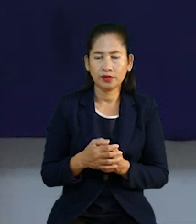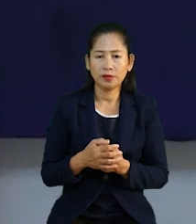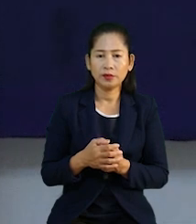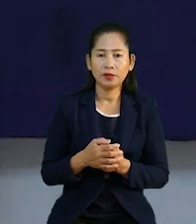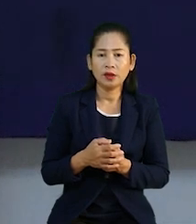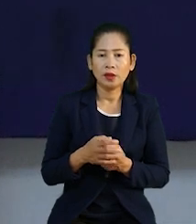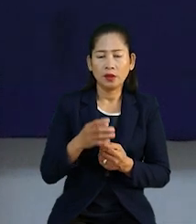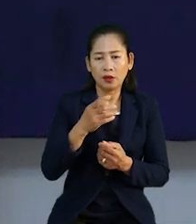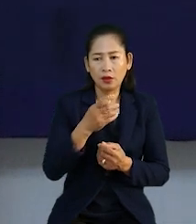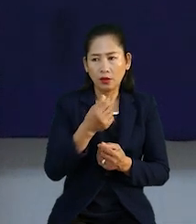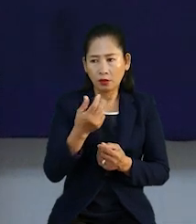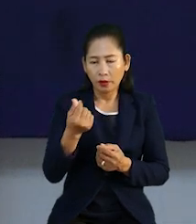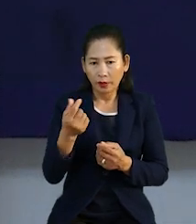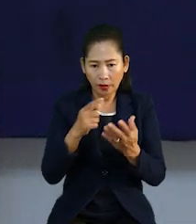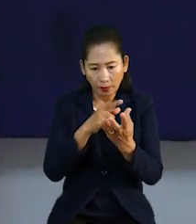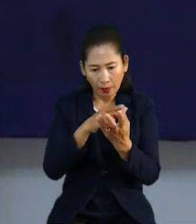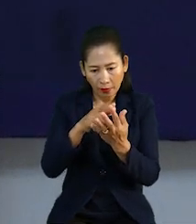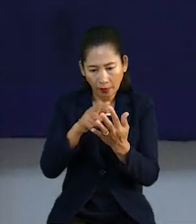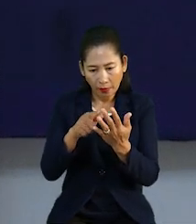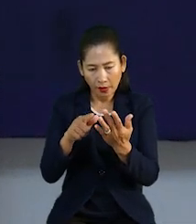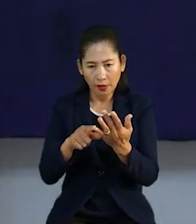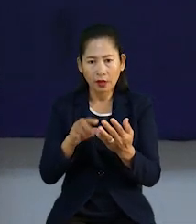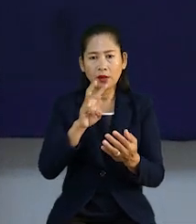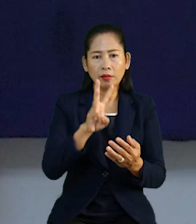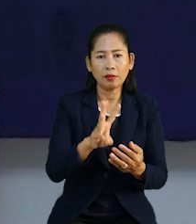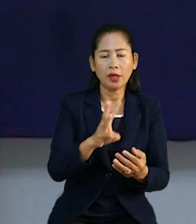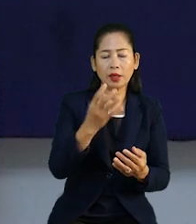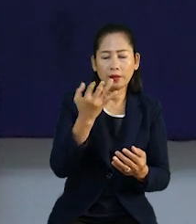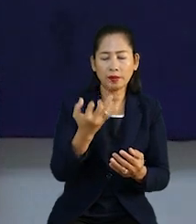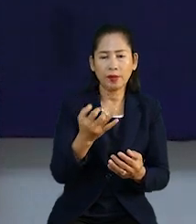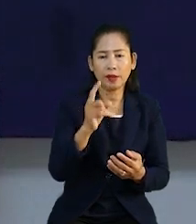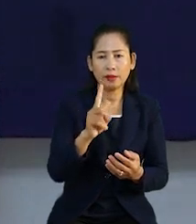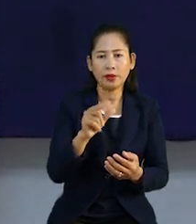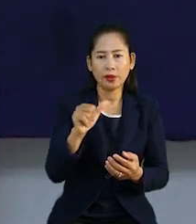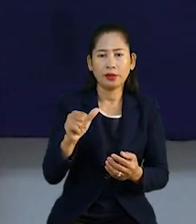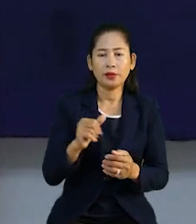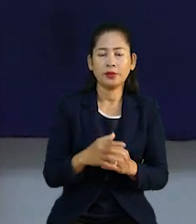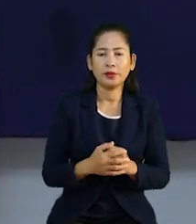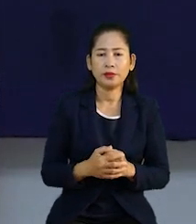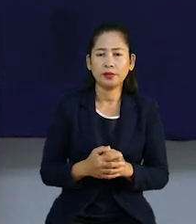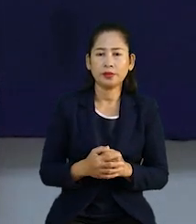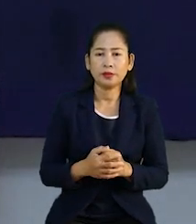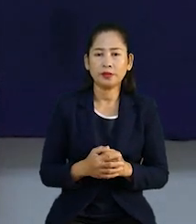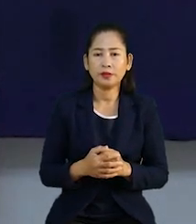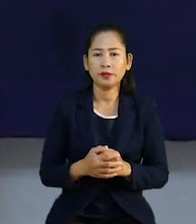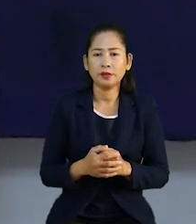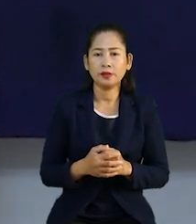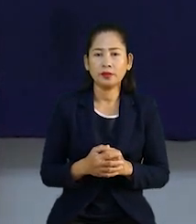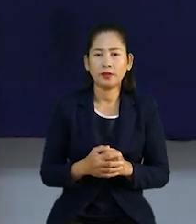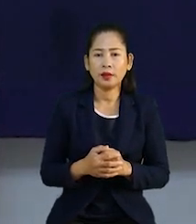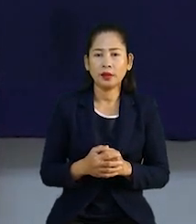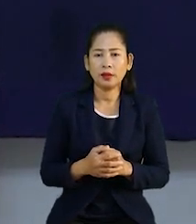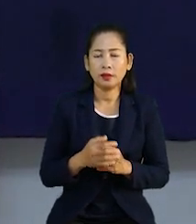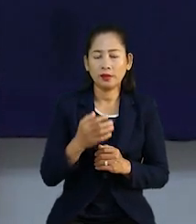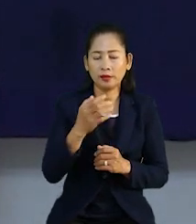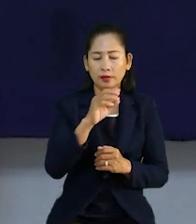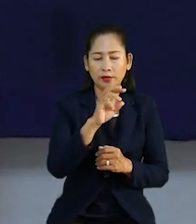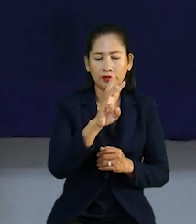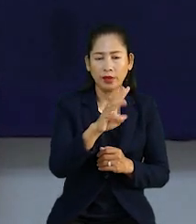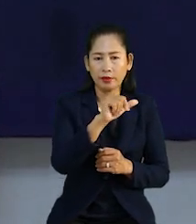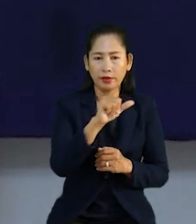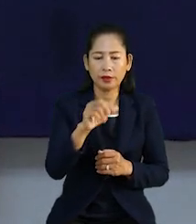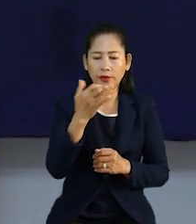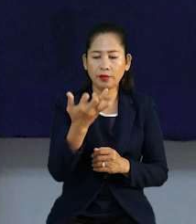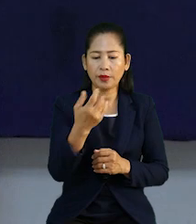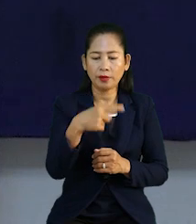Chà, mấy dựng rộp rồi thì hãy cư bây mơn, trăm phí con mùi rồi. Bây mơn, trầm phí